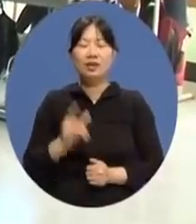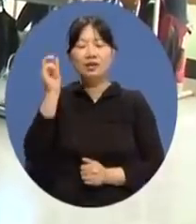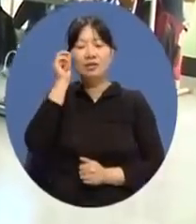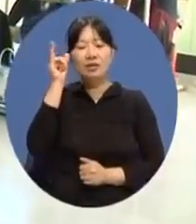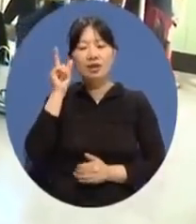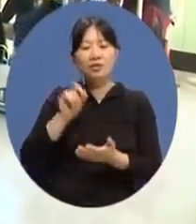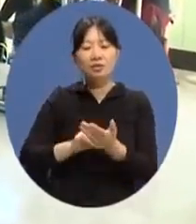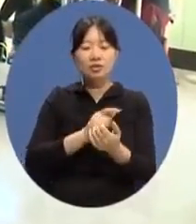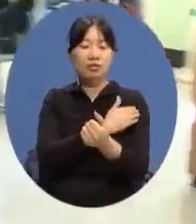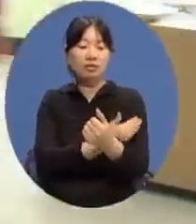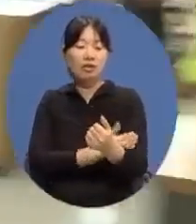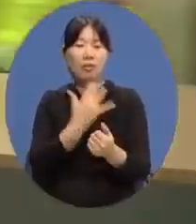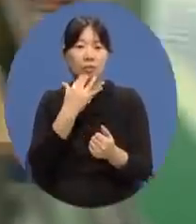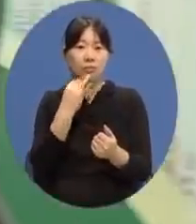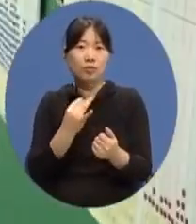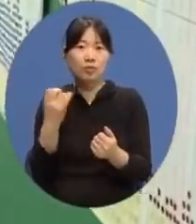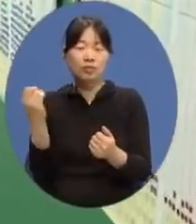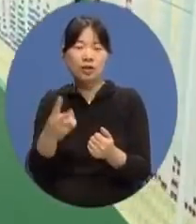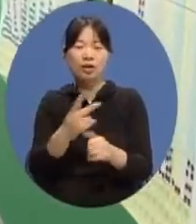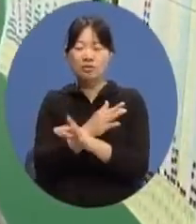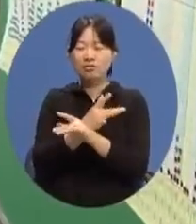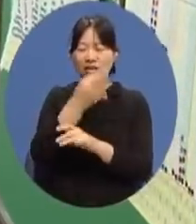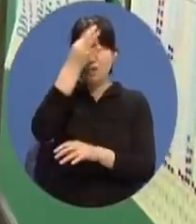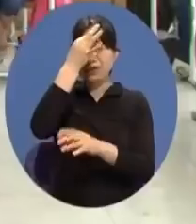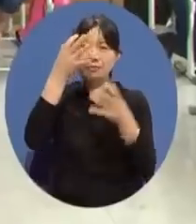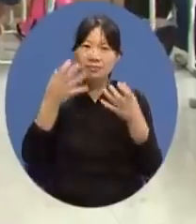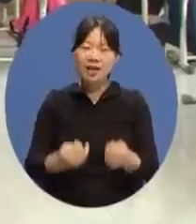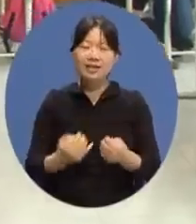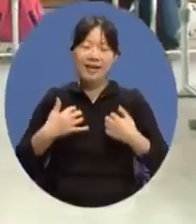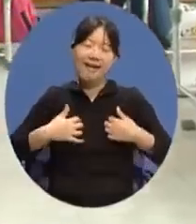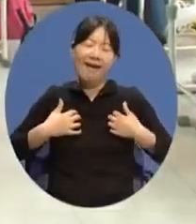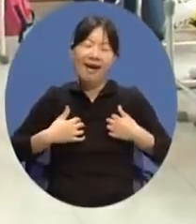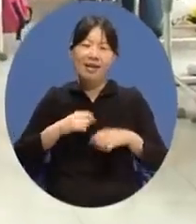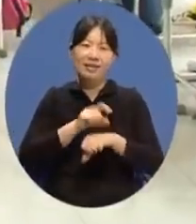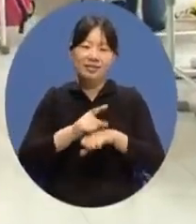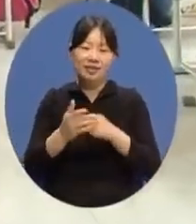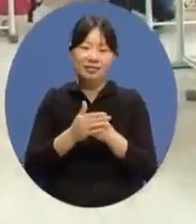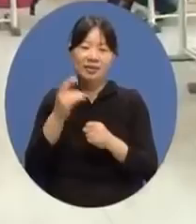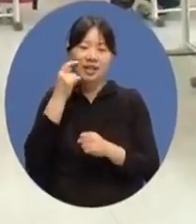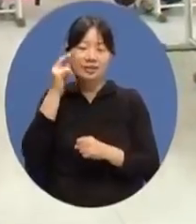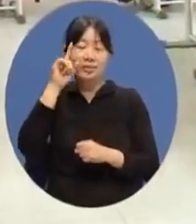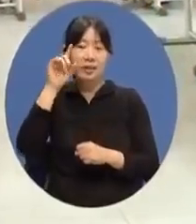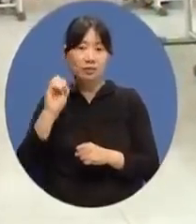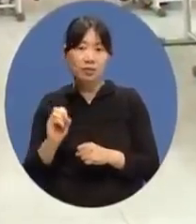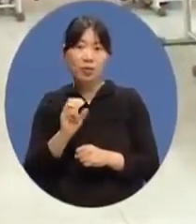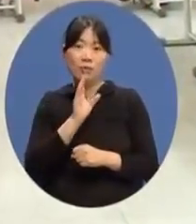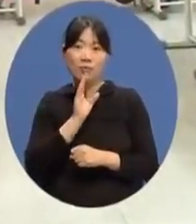뛰어난 축구 실력은 물론이고 장난기 많고 낙천적인 성격으로 인기 만점입니다.